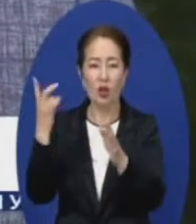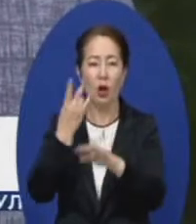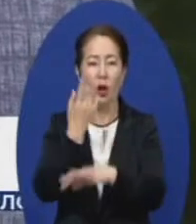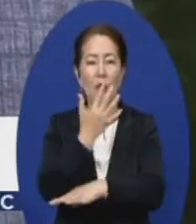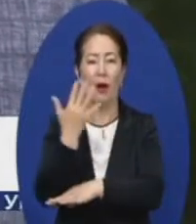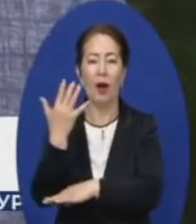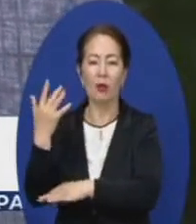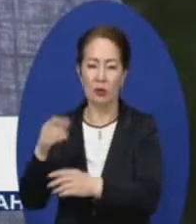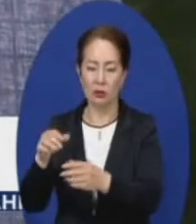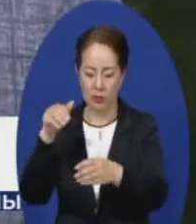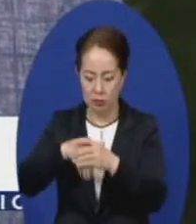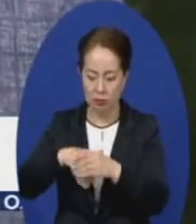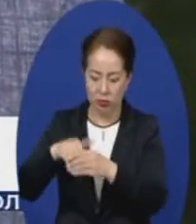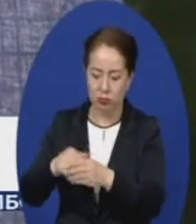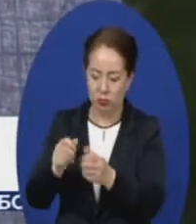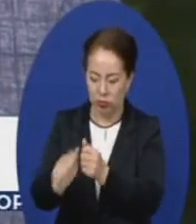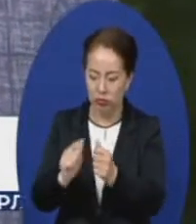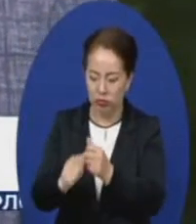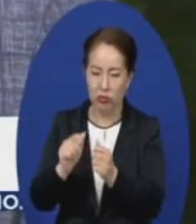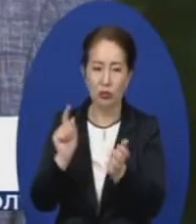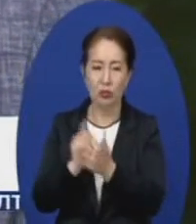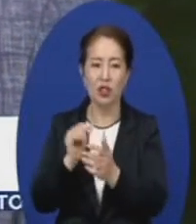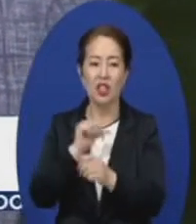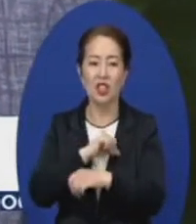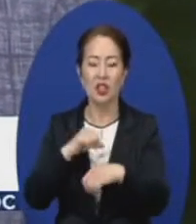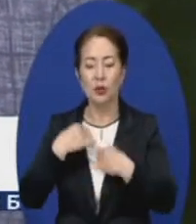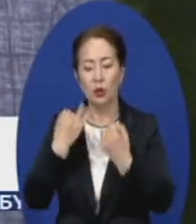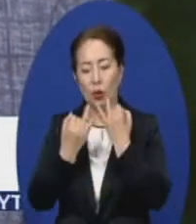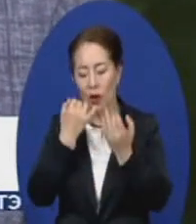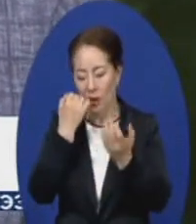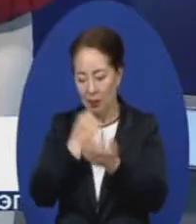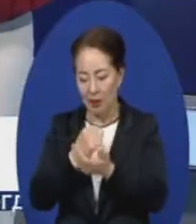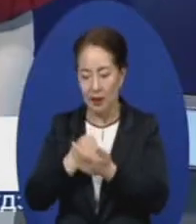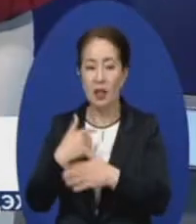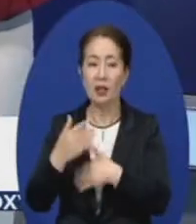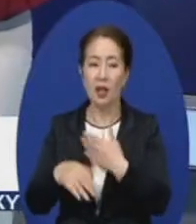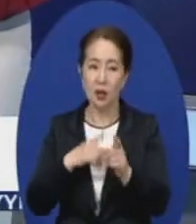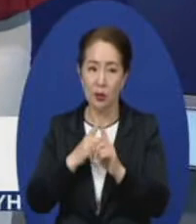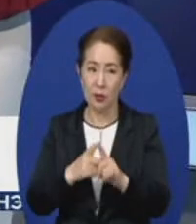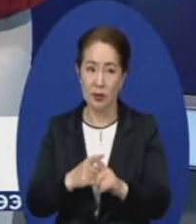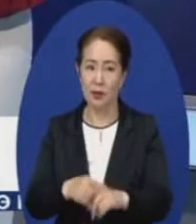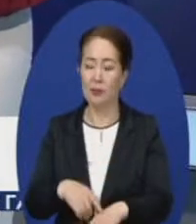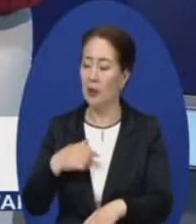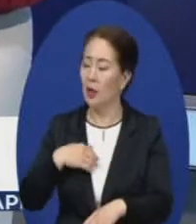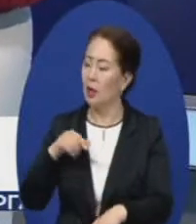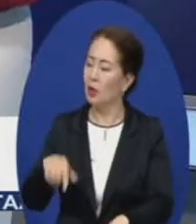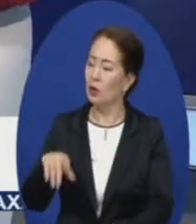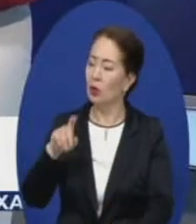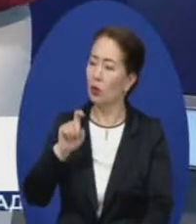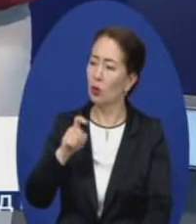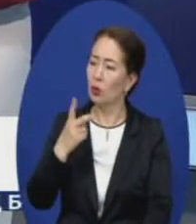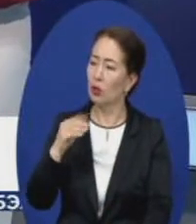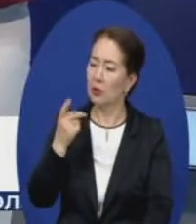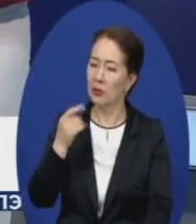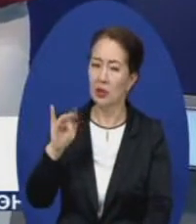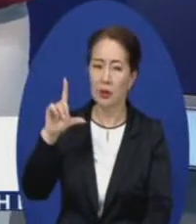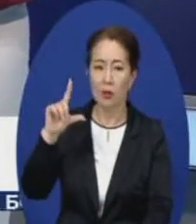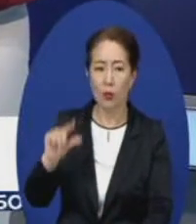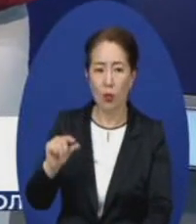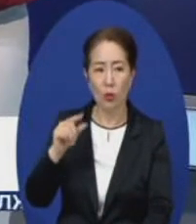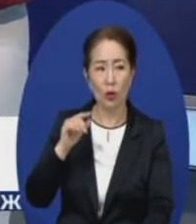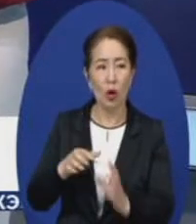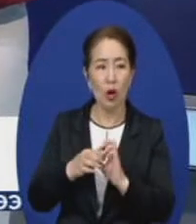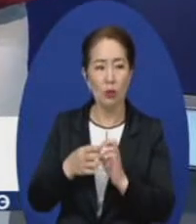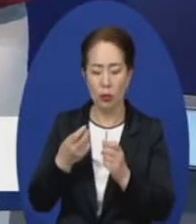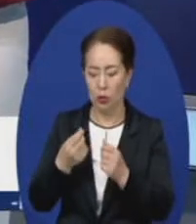ногоон байгууламж байгуулах талаар зарцуулахаар иргэдийн хурлаар хэлцээд батлаад хэрэгжүүлж байгаа. За, манай улс хүлэмжийн хийн ялгарлыг бууруулахад л